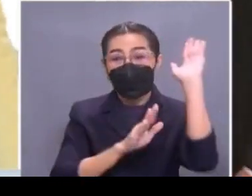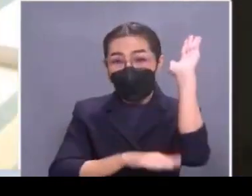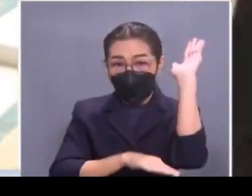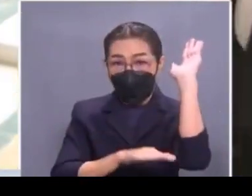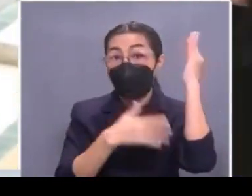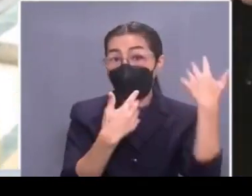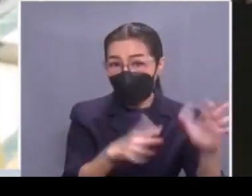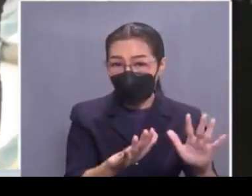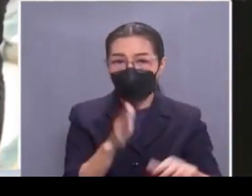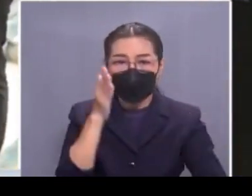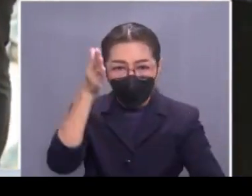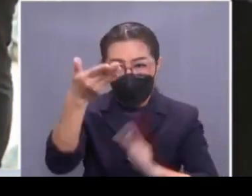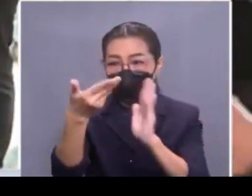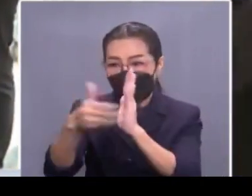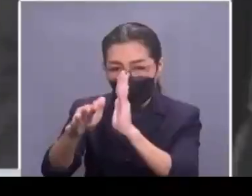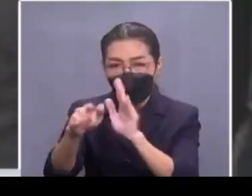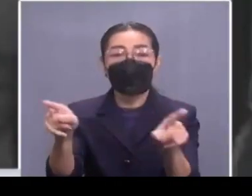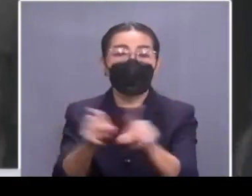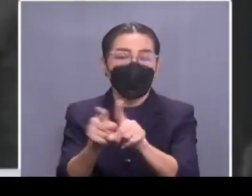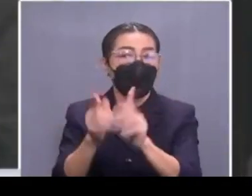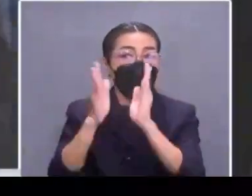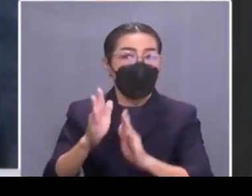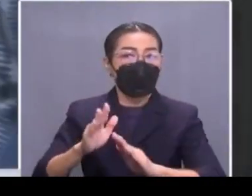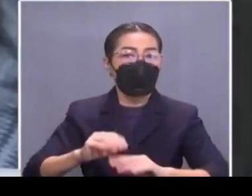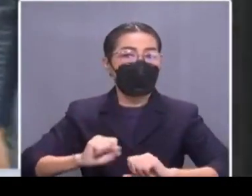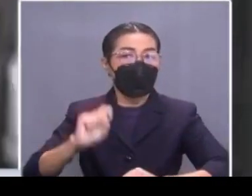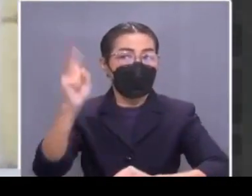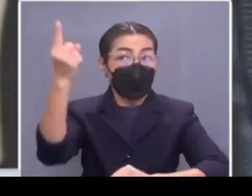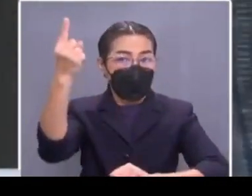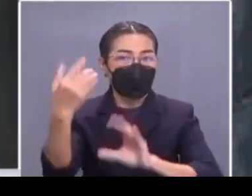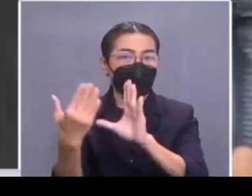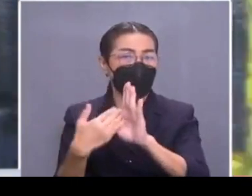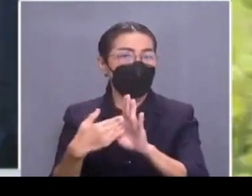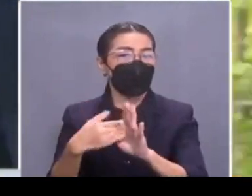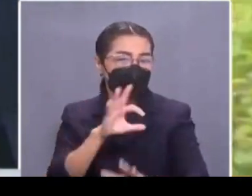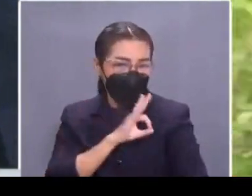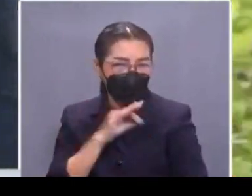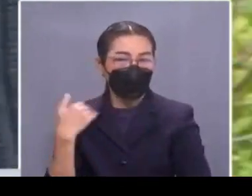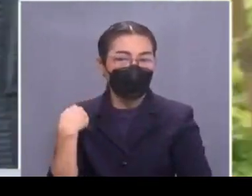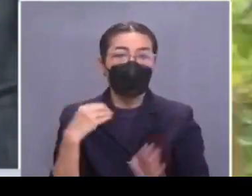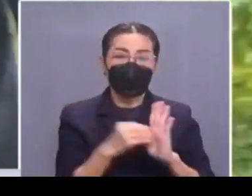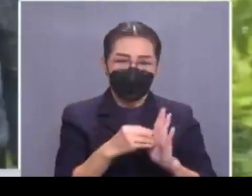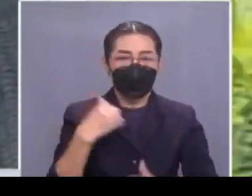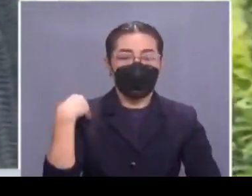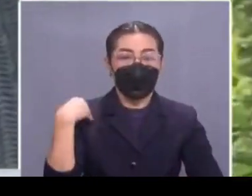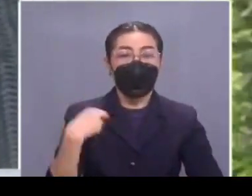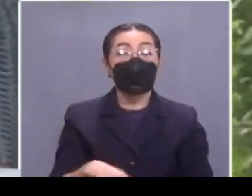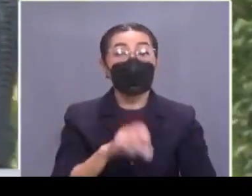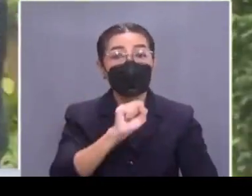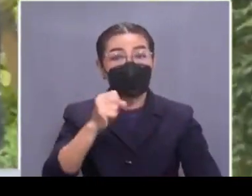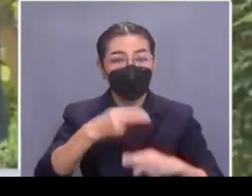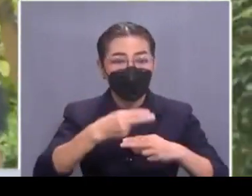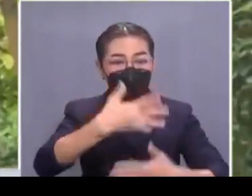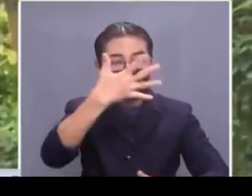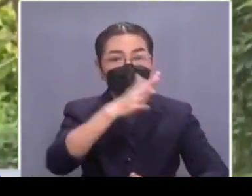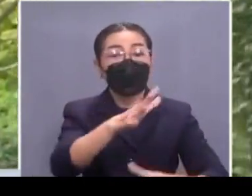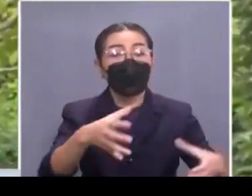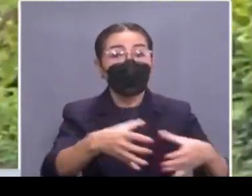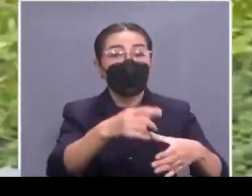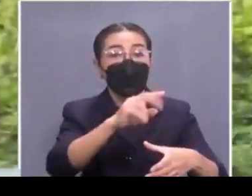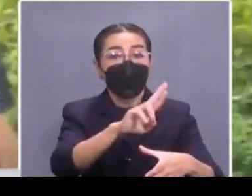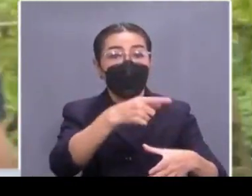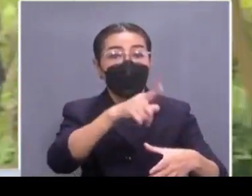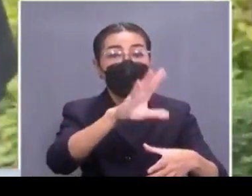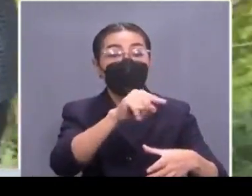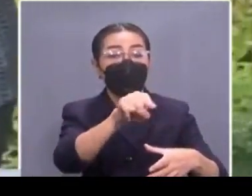ใต้เท่านั้นนะคะเพราะว่าอีสานก็จะมีหลายคนกรุงเทพมหานครก็มีส่วนส.ส.บัญชีรายชื่อจากพรรครวมพลังประชาชาติไทยที่